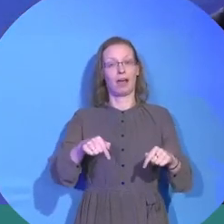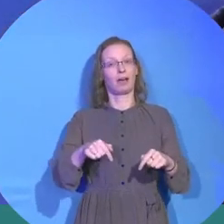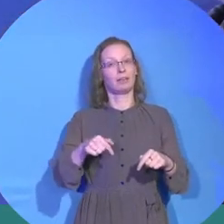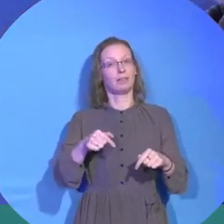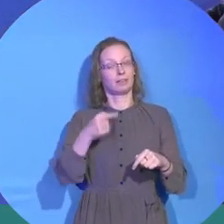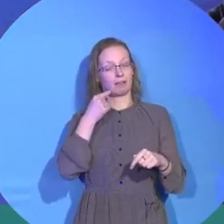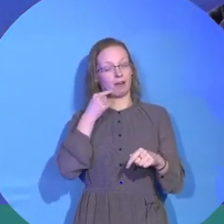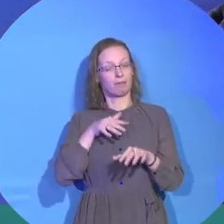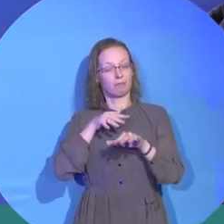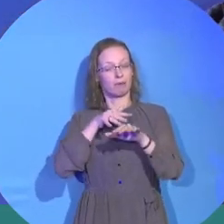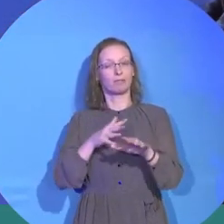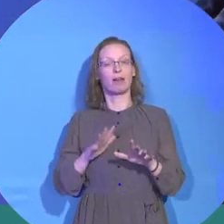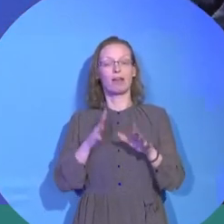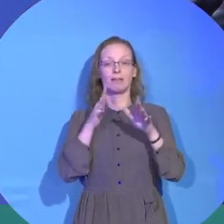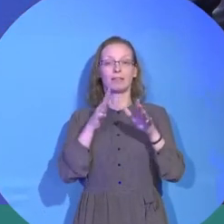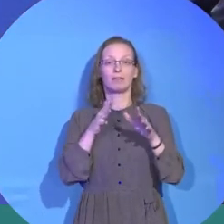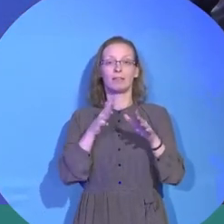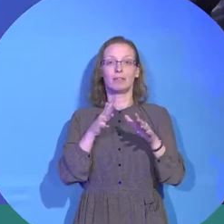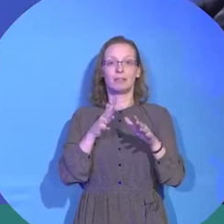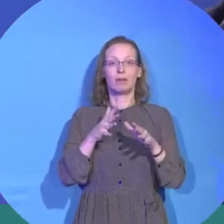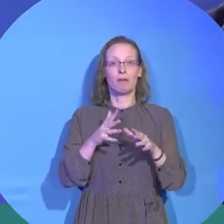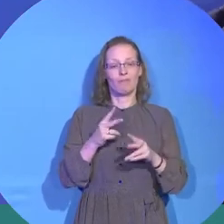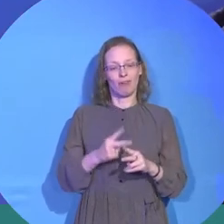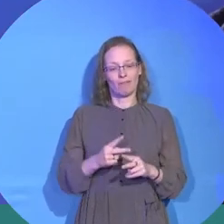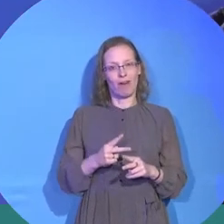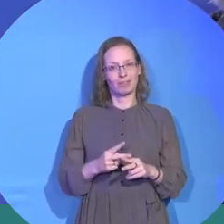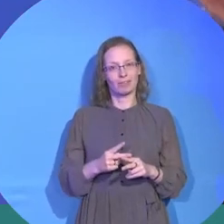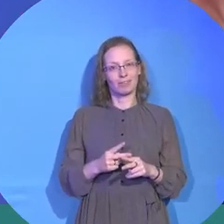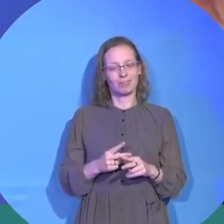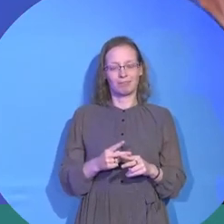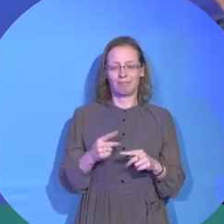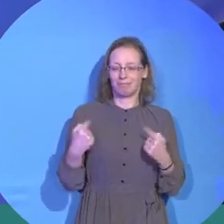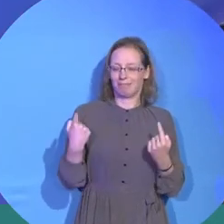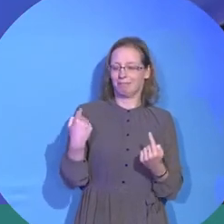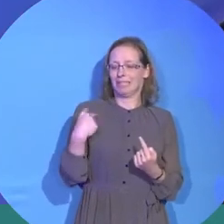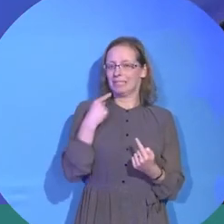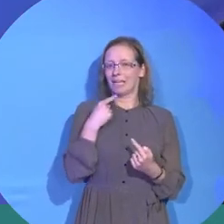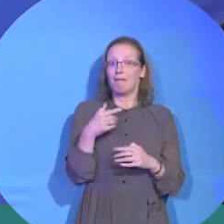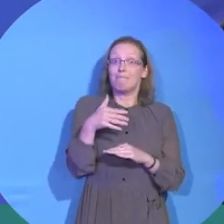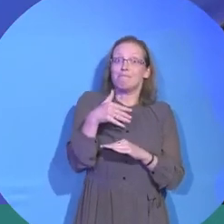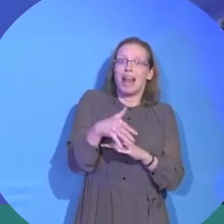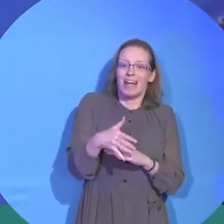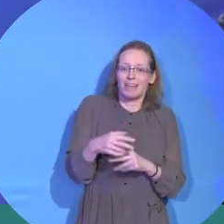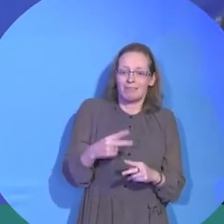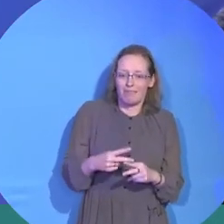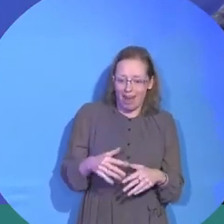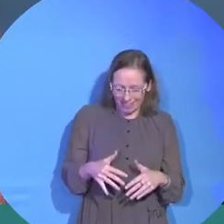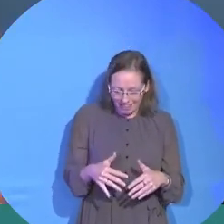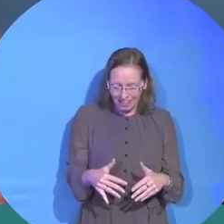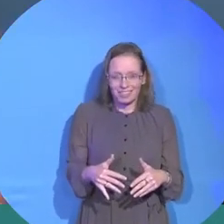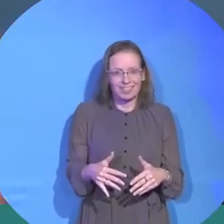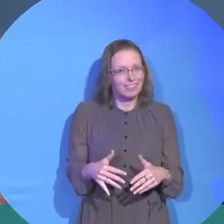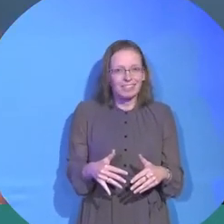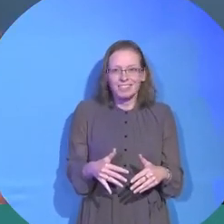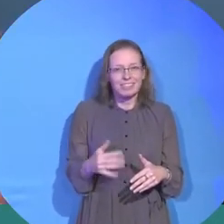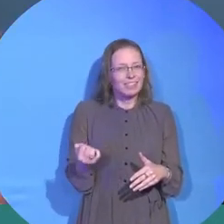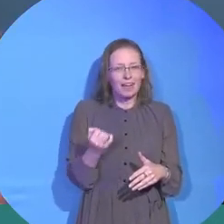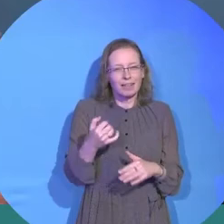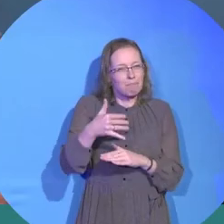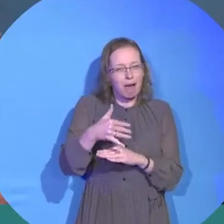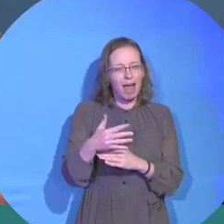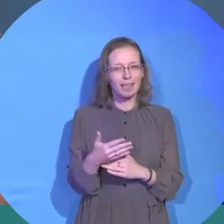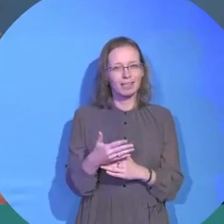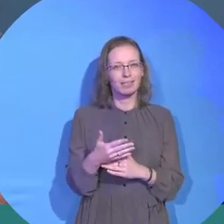altijd blijde verwachting. Maar het is niet altijd blijde verwachting. Dus de zorgen aan bod laten komen, daar aandacht voor opbrengen,